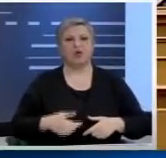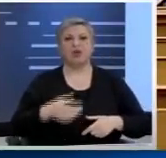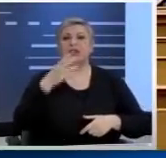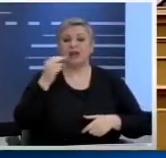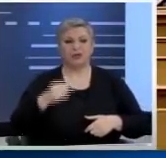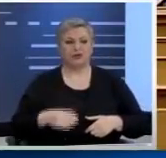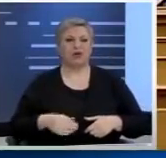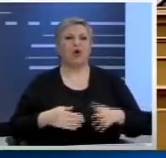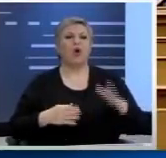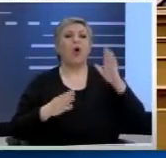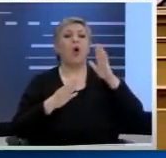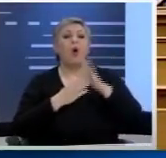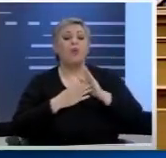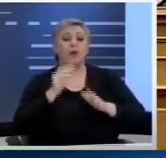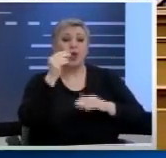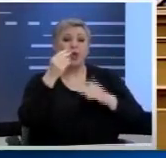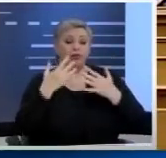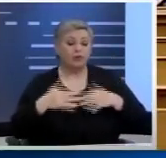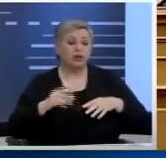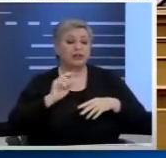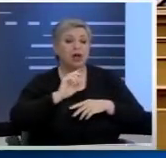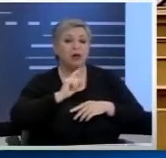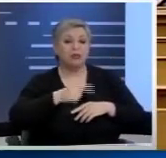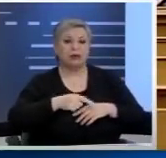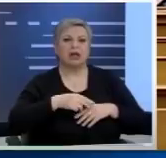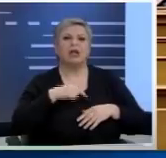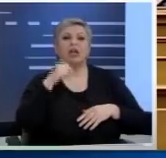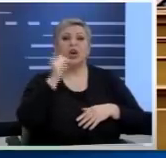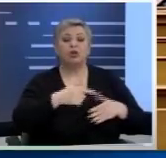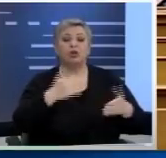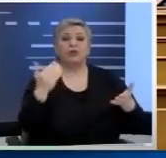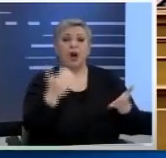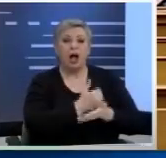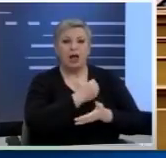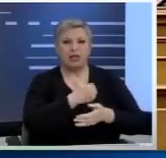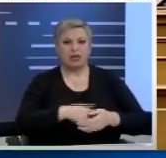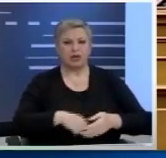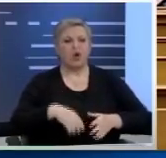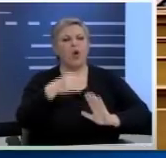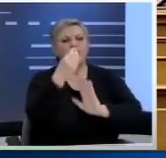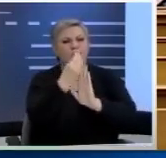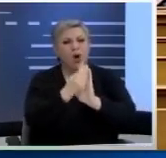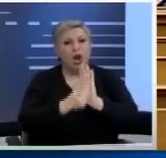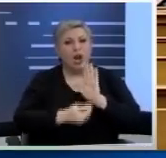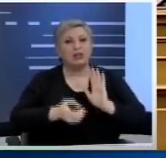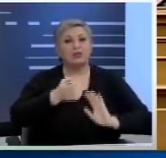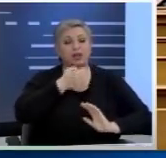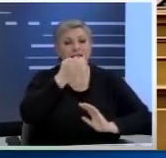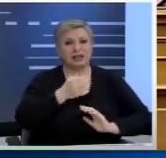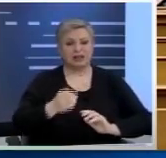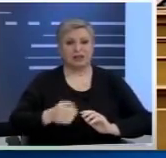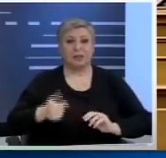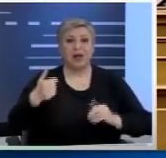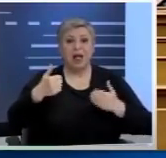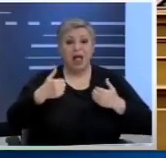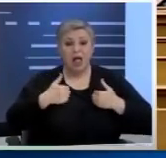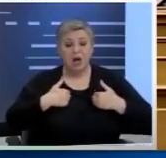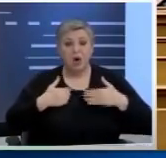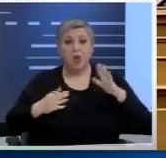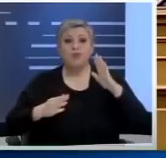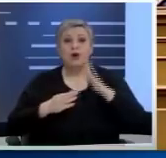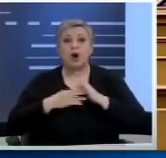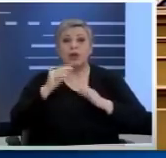άδικο και δεν μπορείτε να συμπεριφέρεστε με τέτοιο τρόπο. Σας έχω πει επανειλημμένα ότι δια του Προέδρου της Βουλής